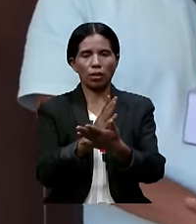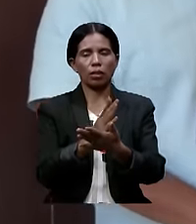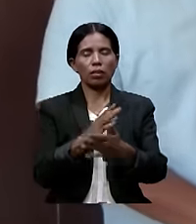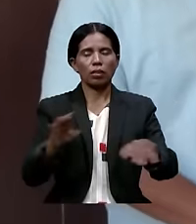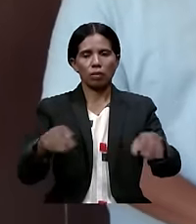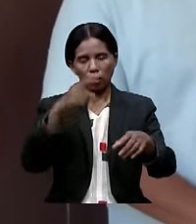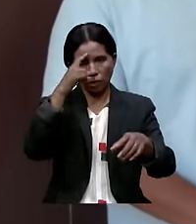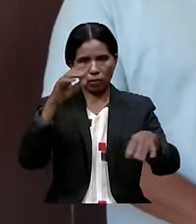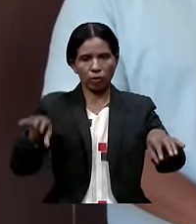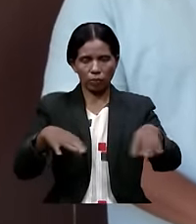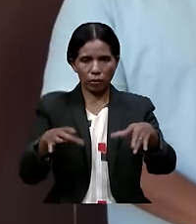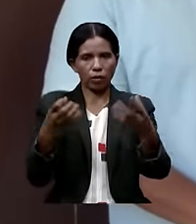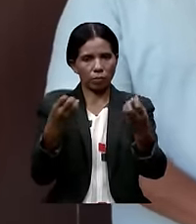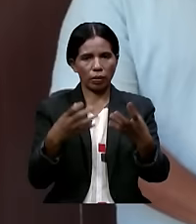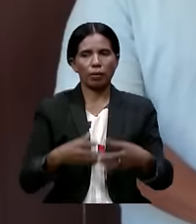servisu si para.